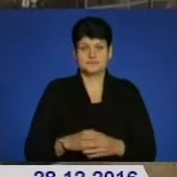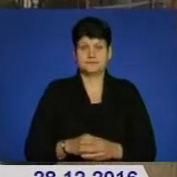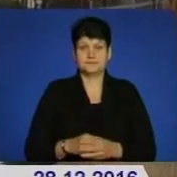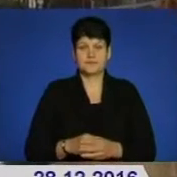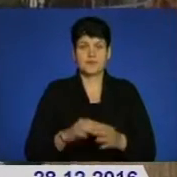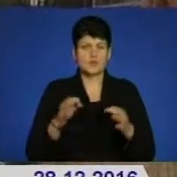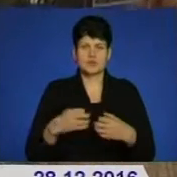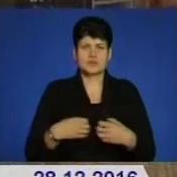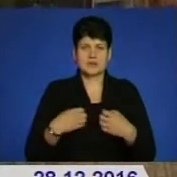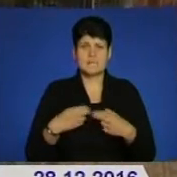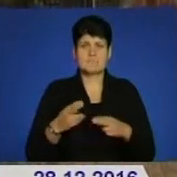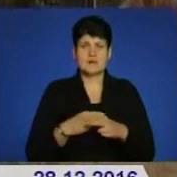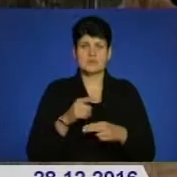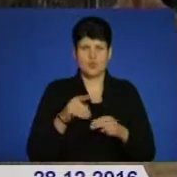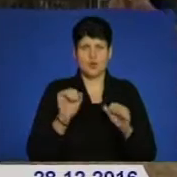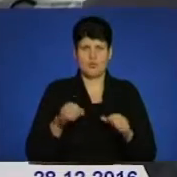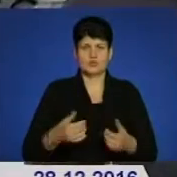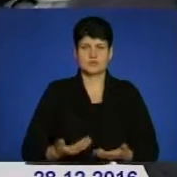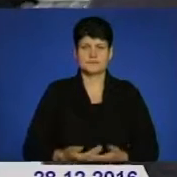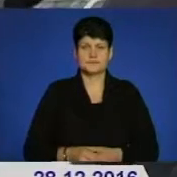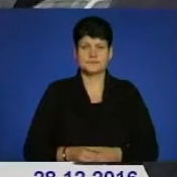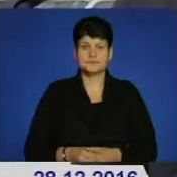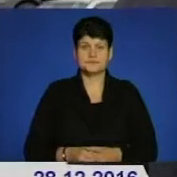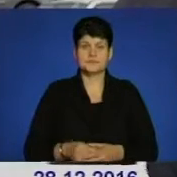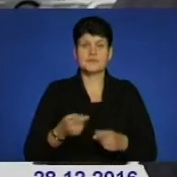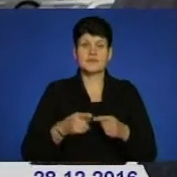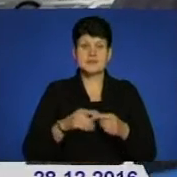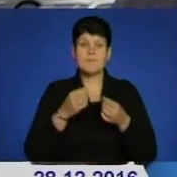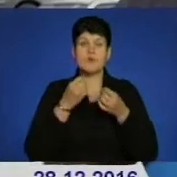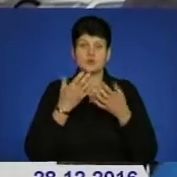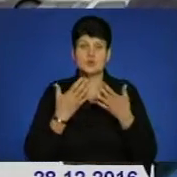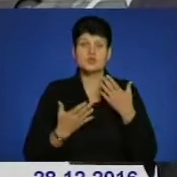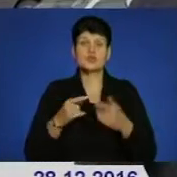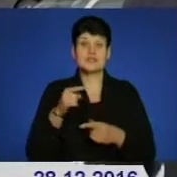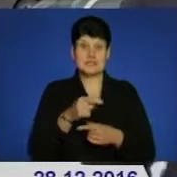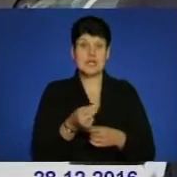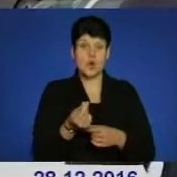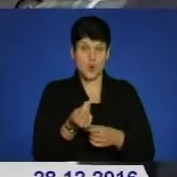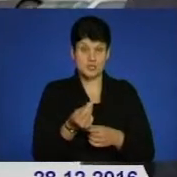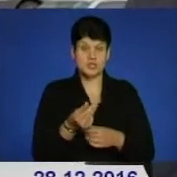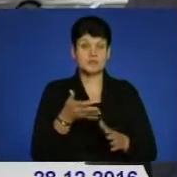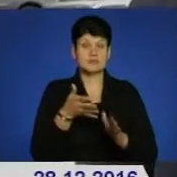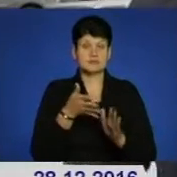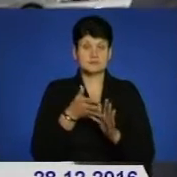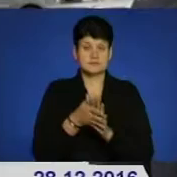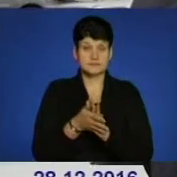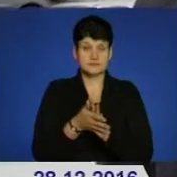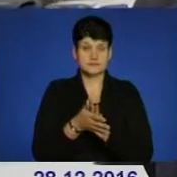негативний, нічого страшного, без нього можна обійтися. Це позитивно, якщо б ті гроші йшли.